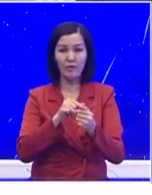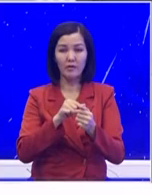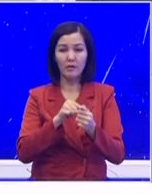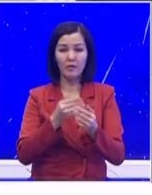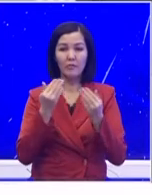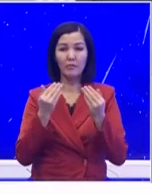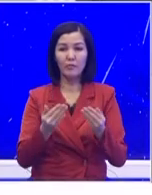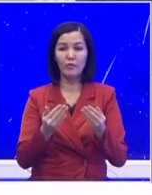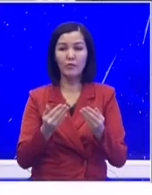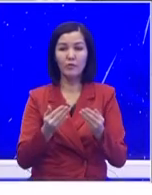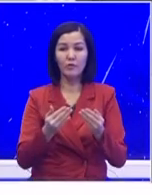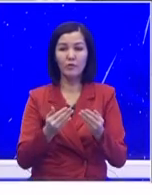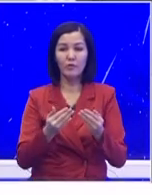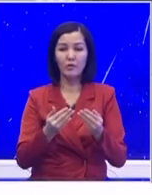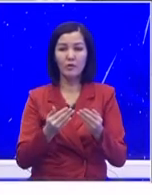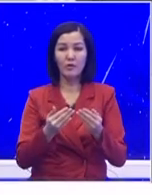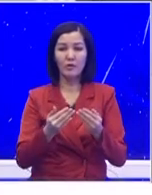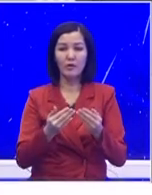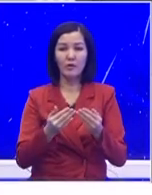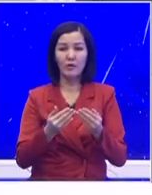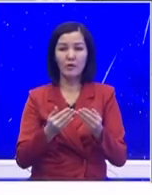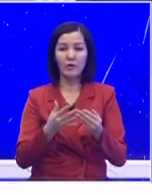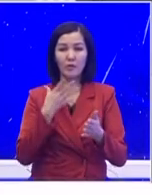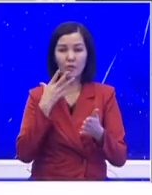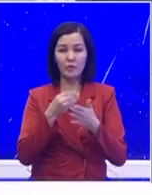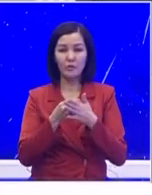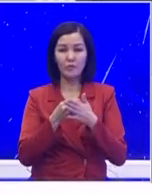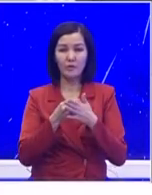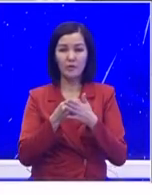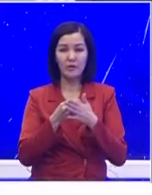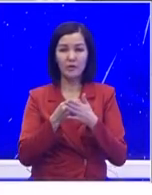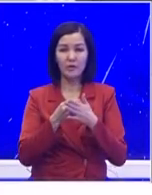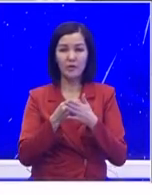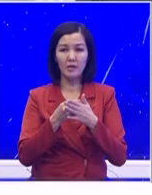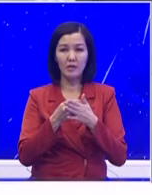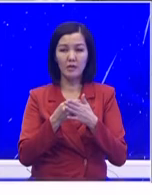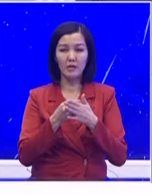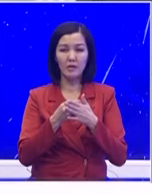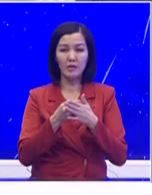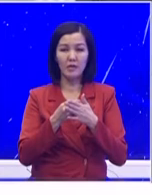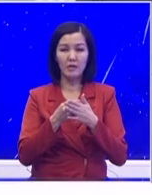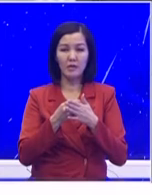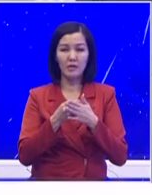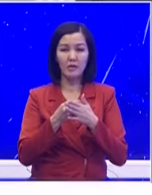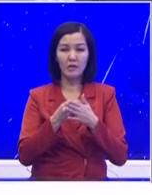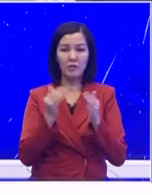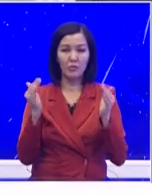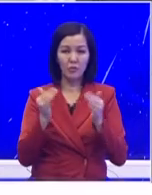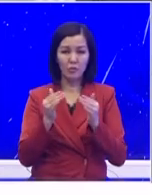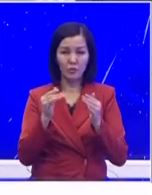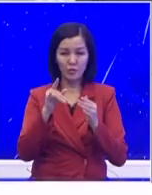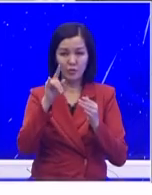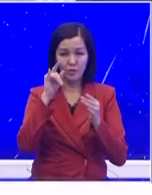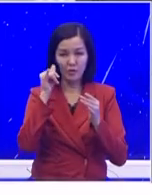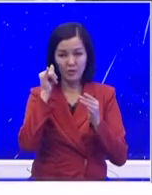басын көбейтудің негізгі құралы. Өзімізде аналық басын бәрін өткізу, өзімізде жаңағы төл алынбайды, төл алынбағасын